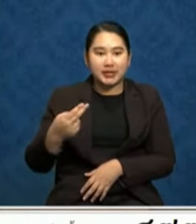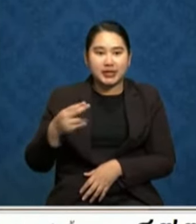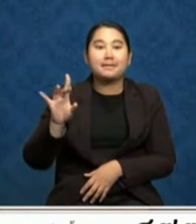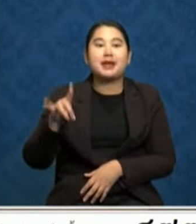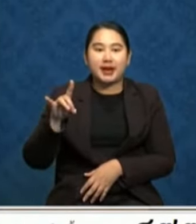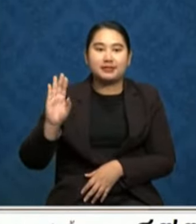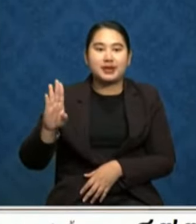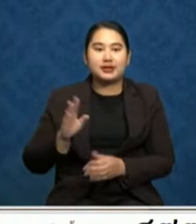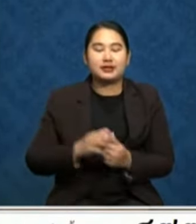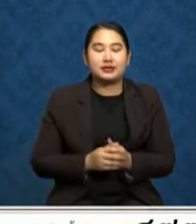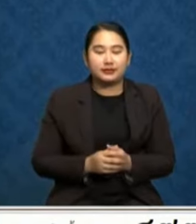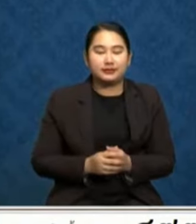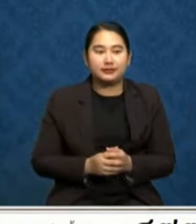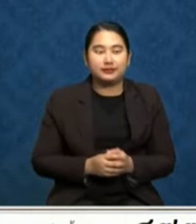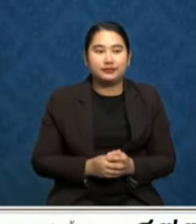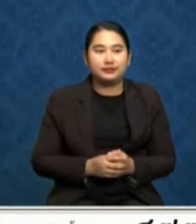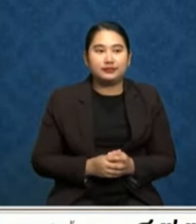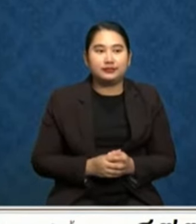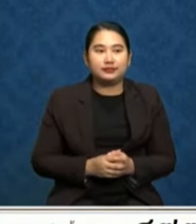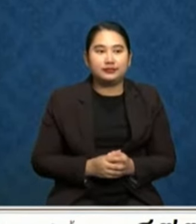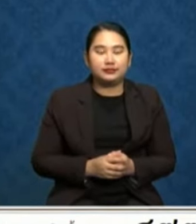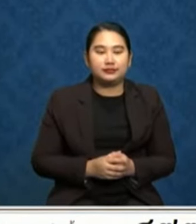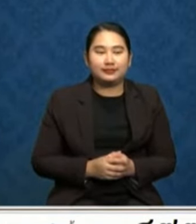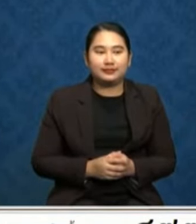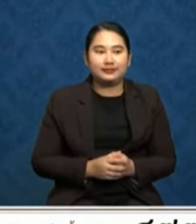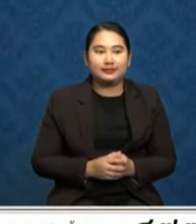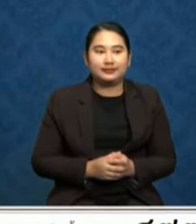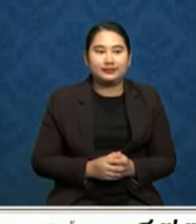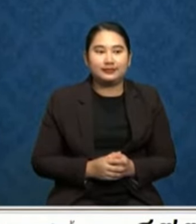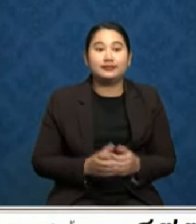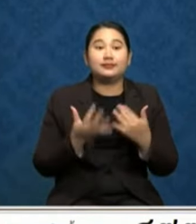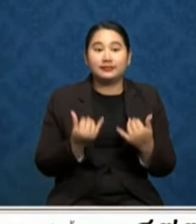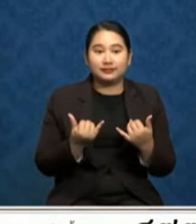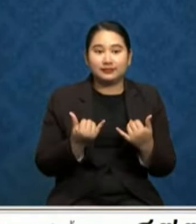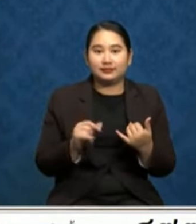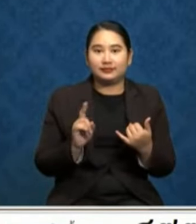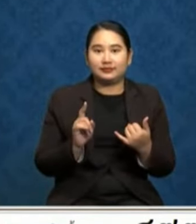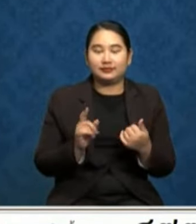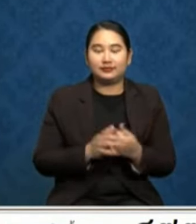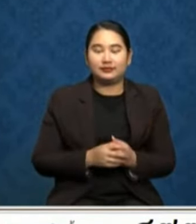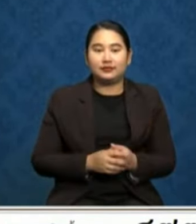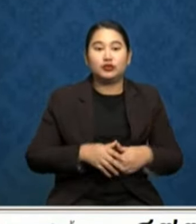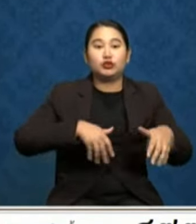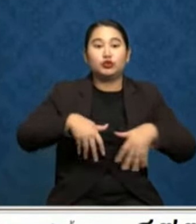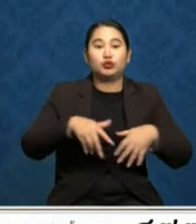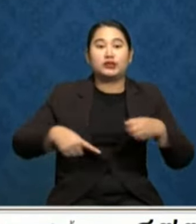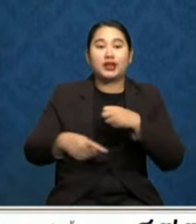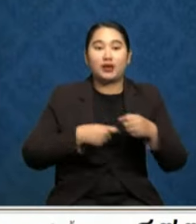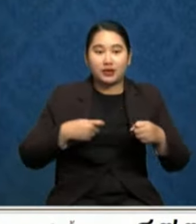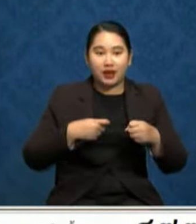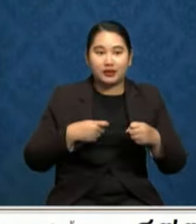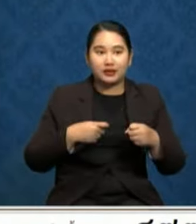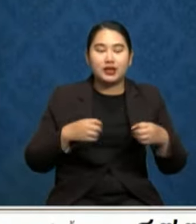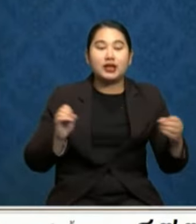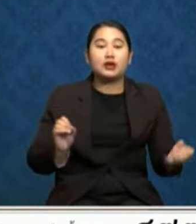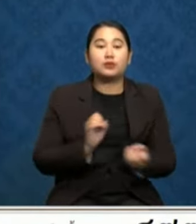698,000บาทครับท่านประธานครับตอนนี้นะครับชาวนานะครับได้รับผ